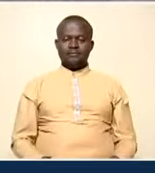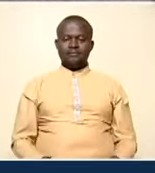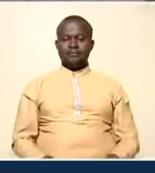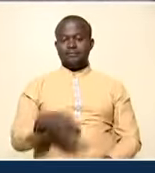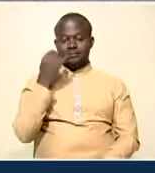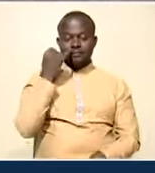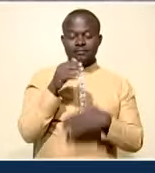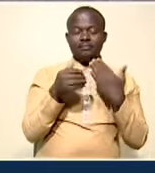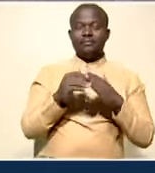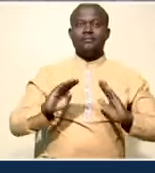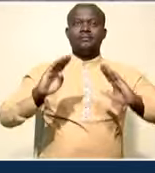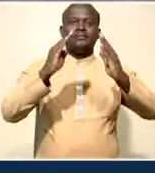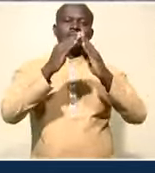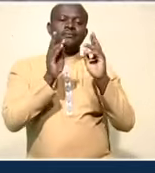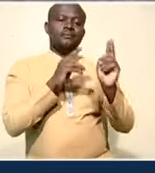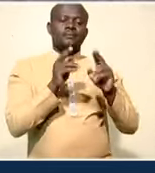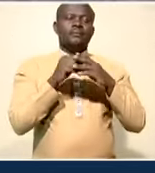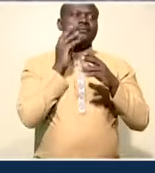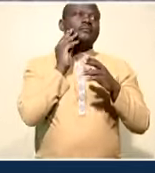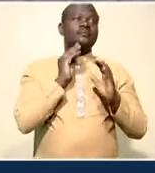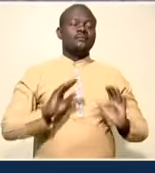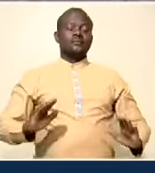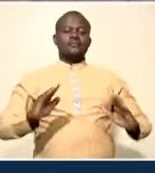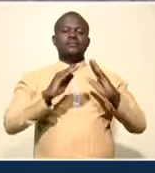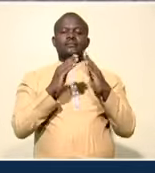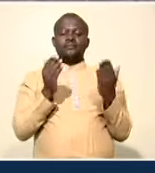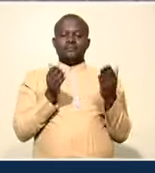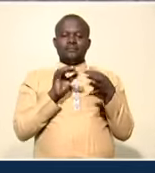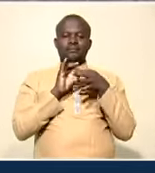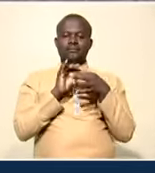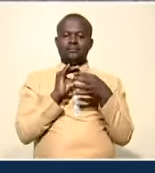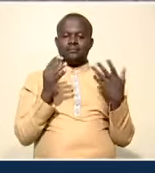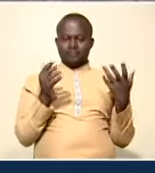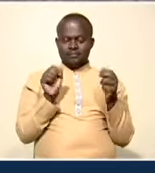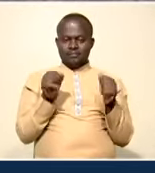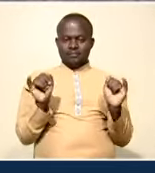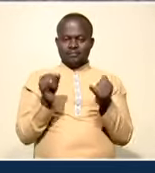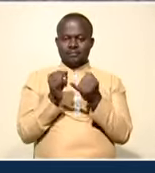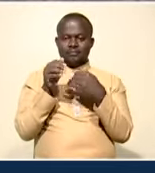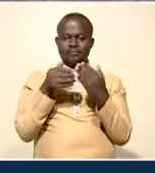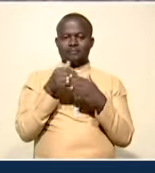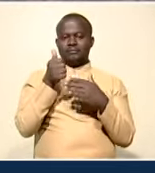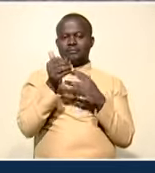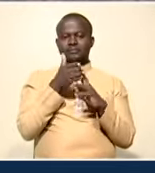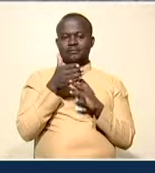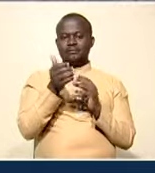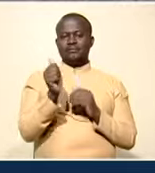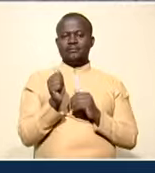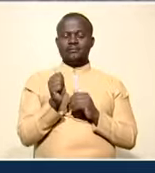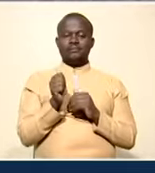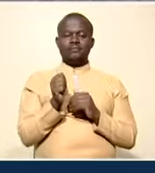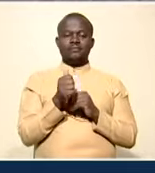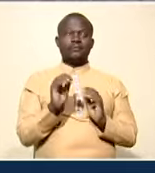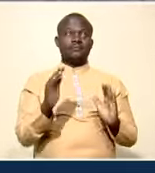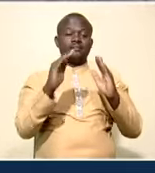musozi nubundi dusanga tumenyereye birunga hari isando mwagerageza guhuza hagati y'ibyo bintu ikirunga